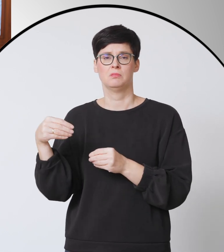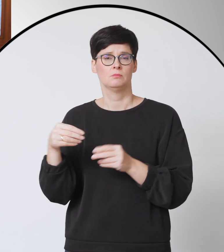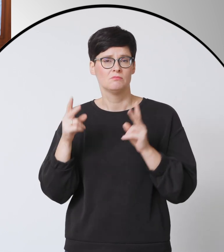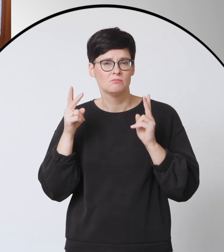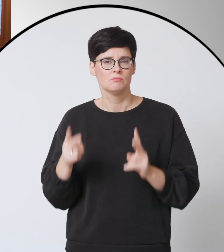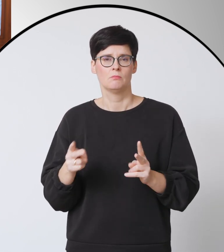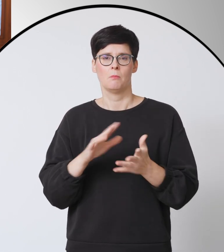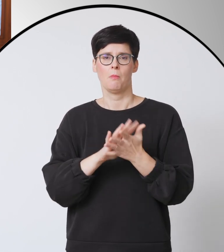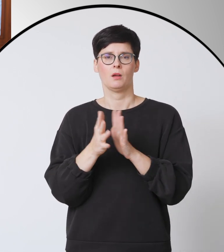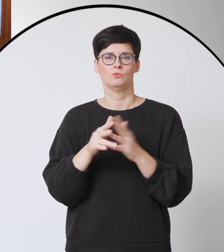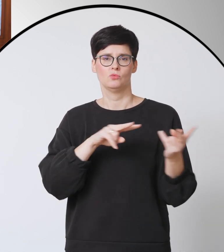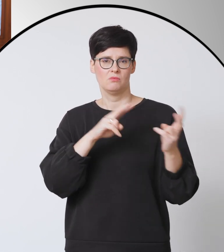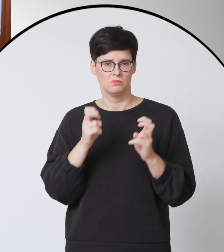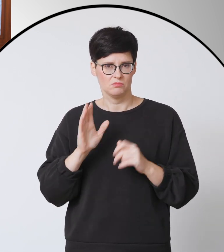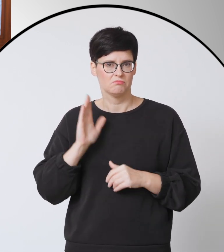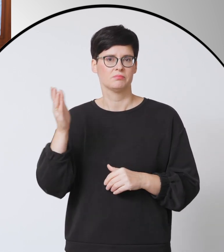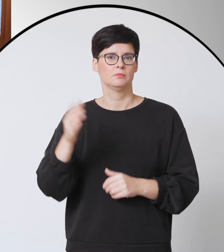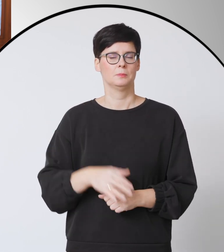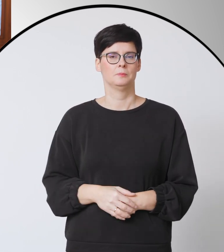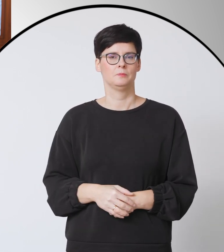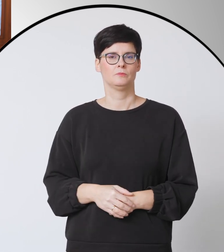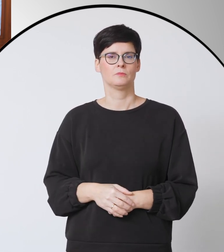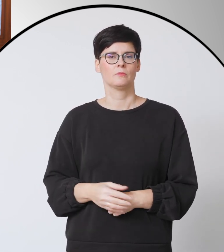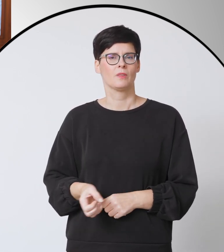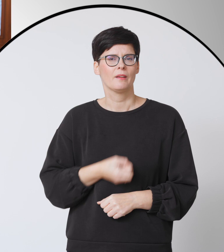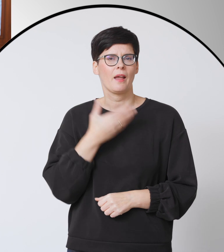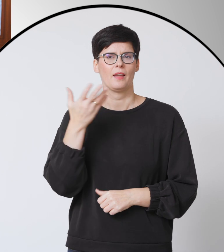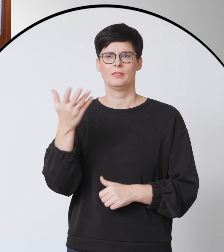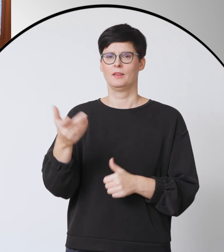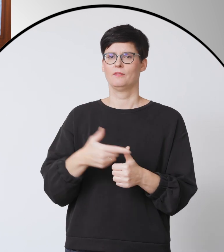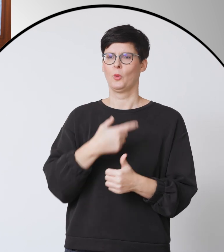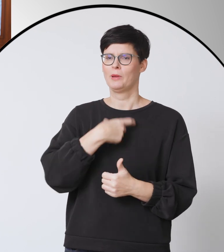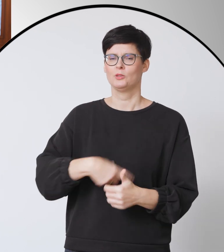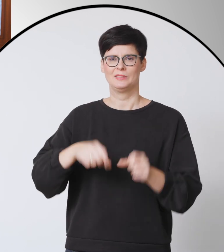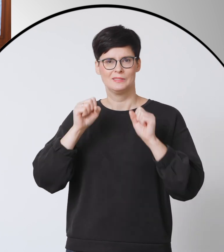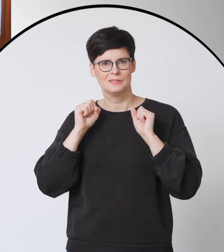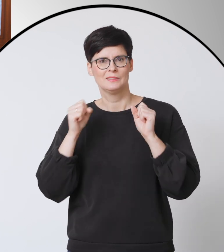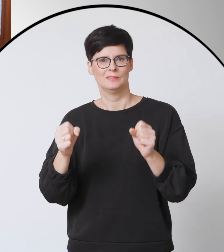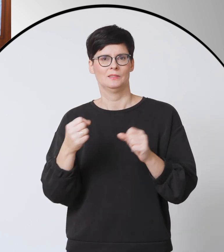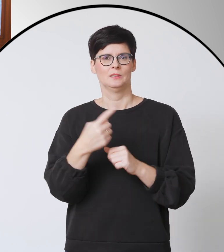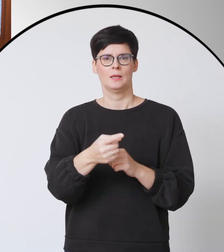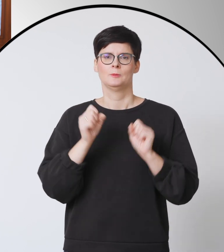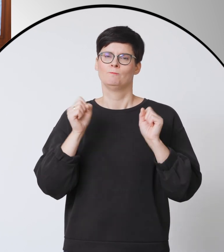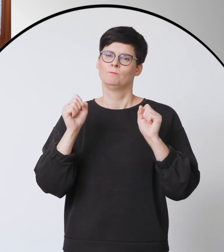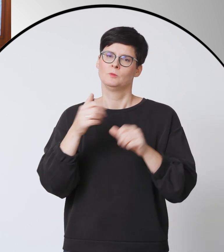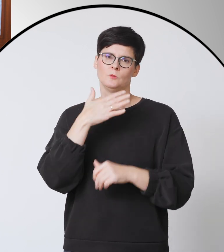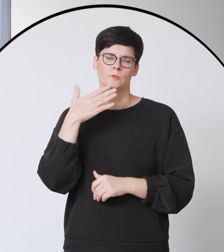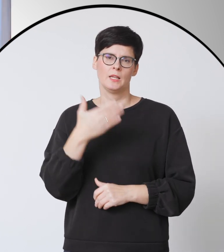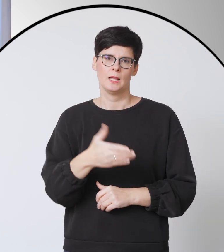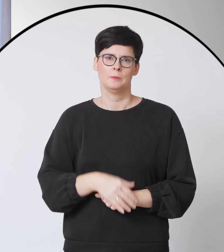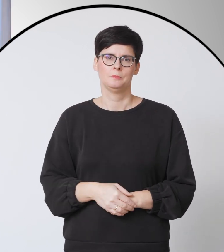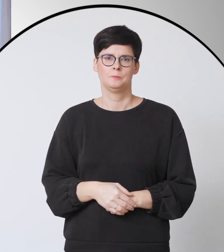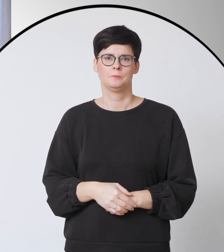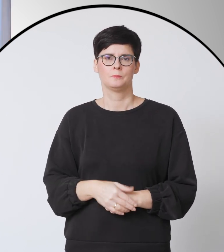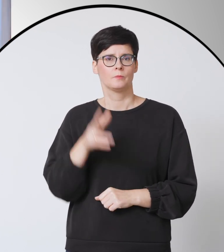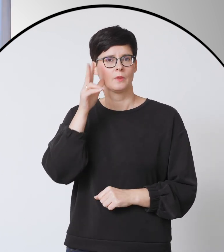praktisch erfolgreich umgesetzt wird. Durch Sie werden Kreativität und persönliches Engagement eingebracht.